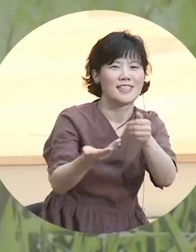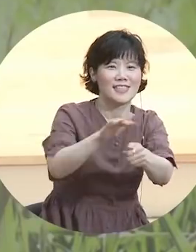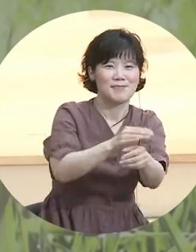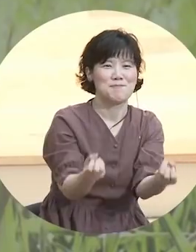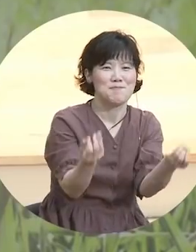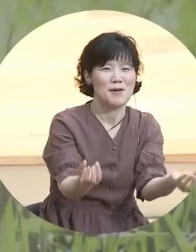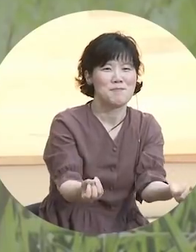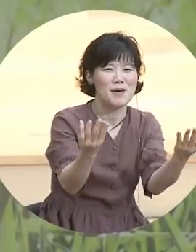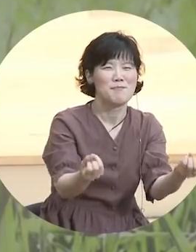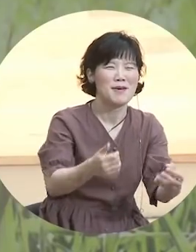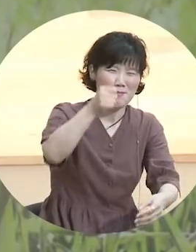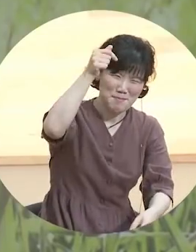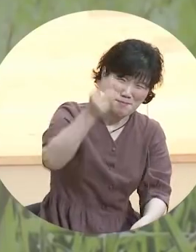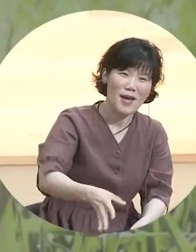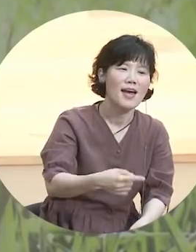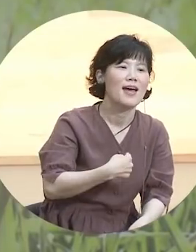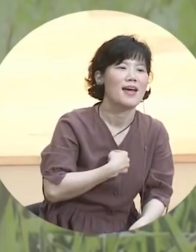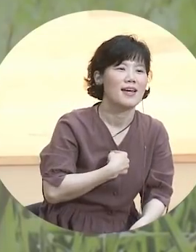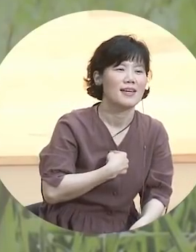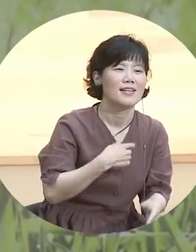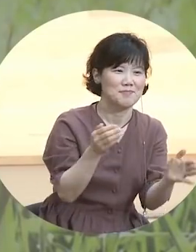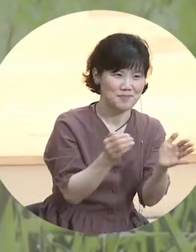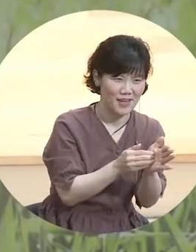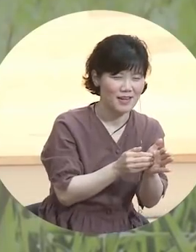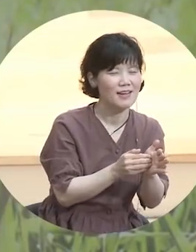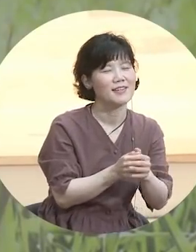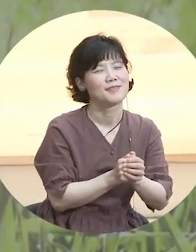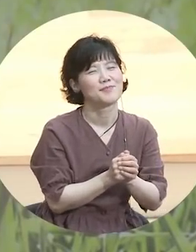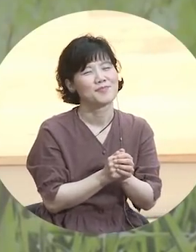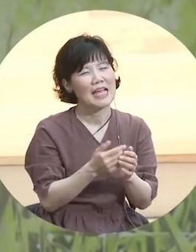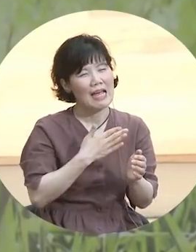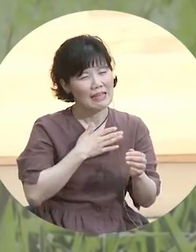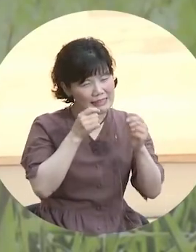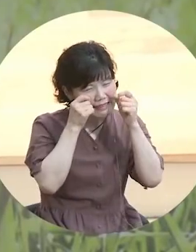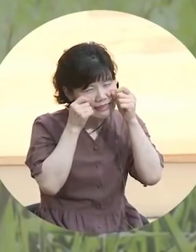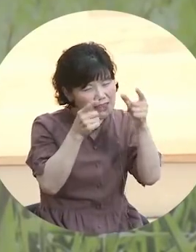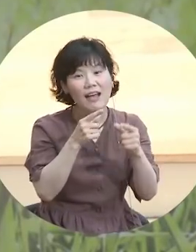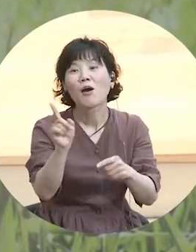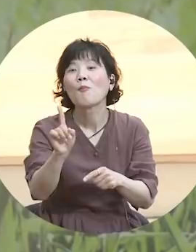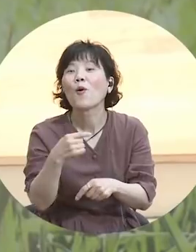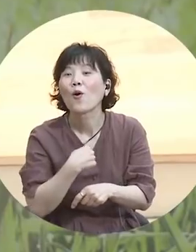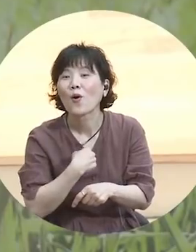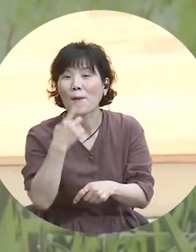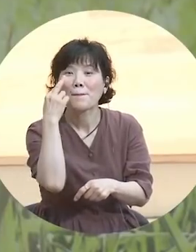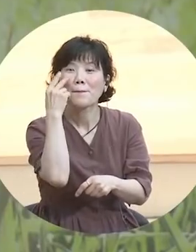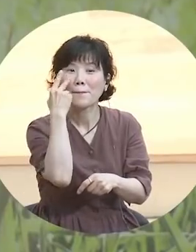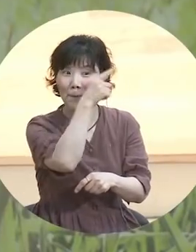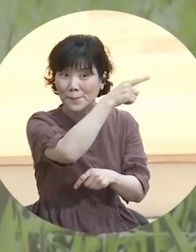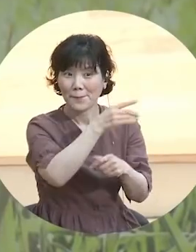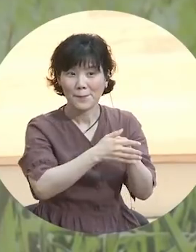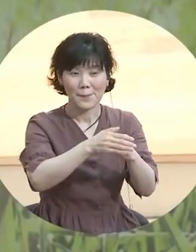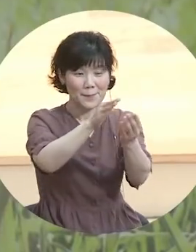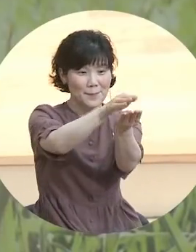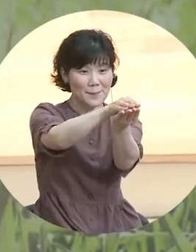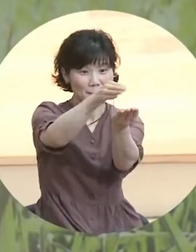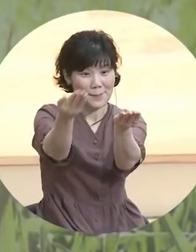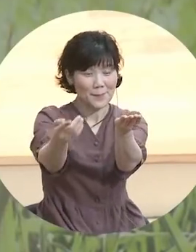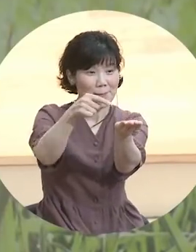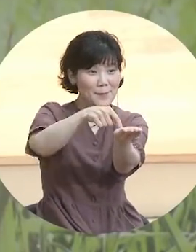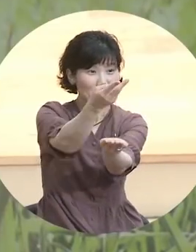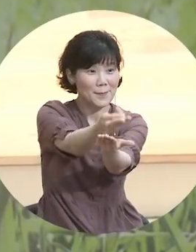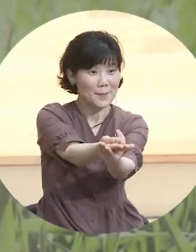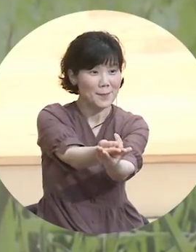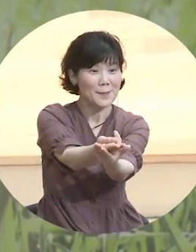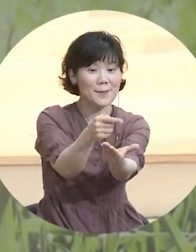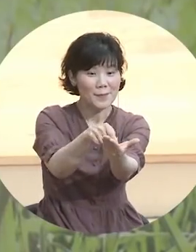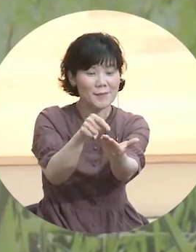인도하고 침례를 하기도 했죠. 그때 야, 깨닫게 된 게 있어요. 여러분 미국에는요 관뚜껑을 열어놓고 장례를